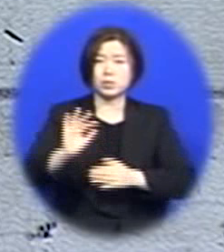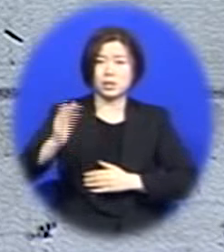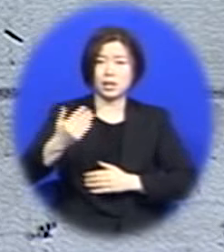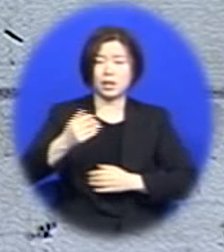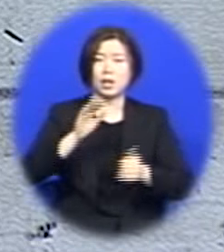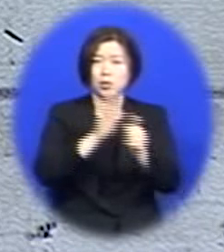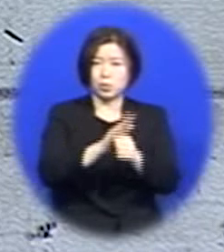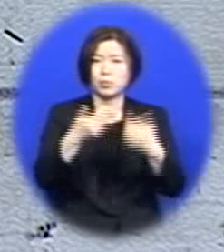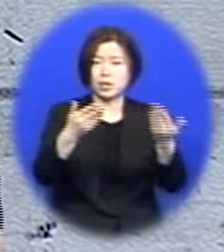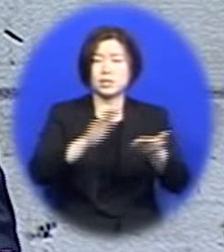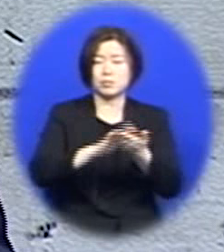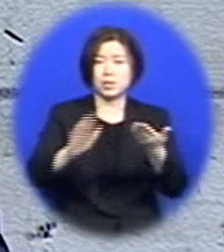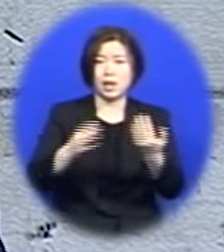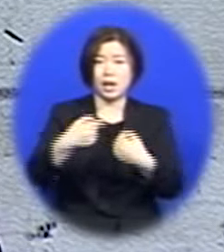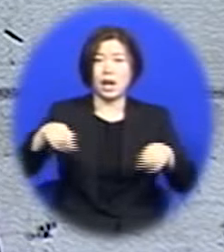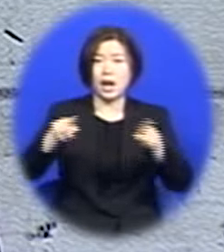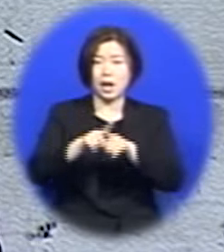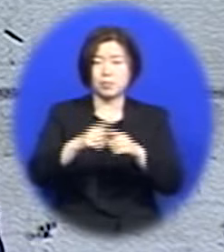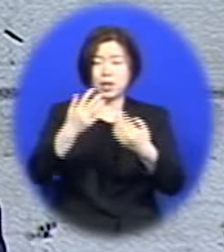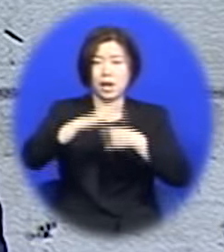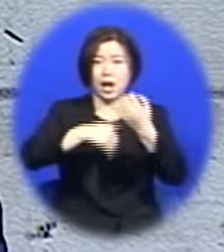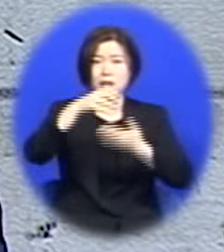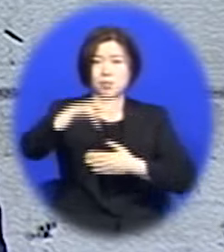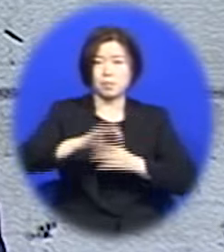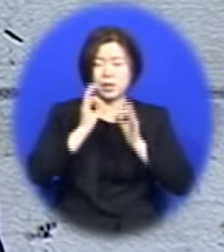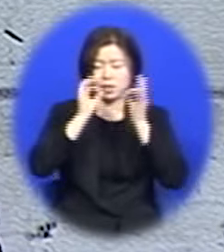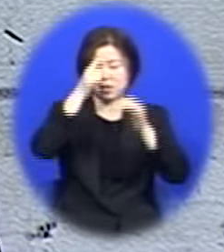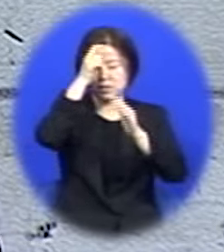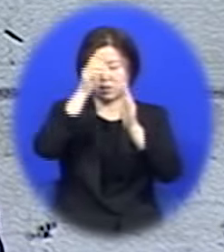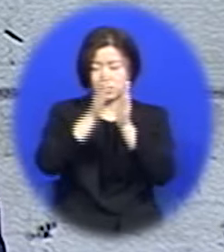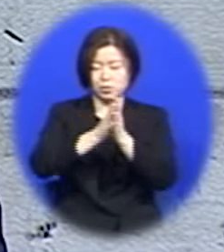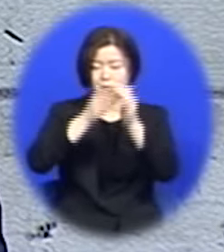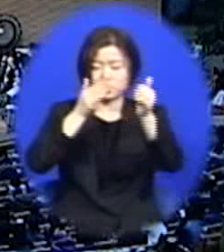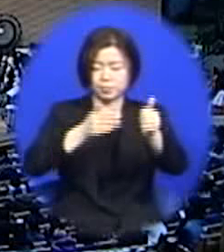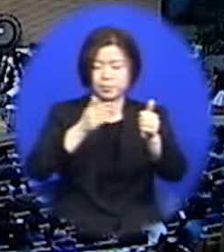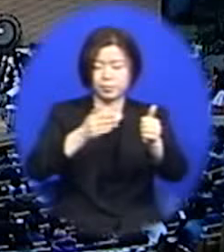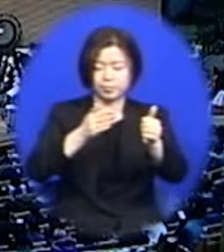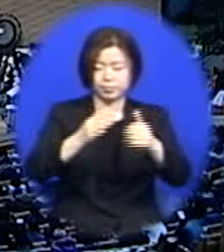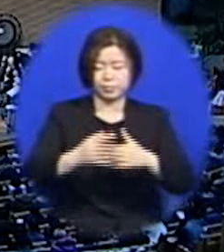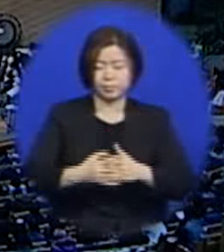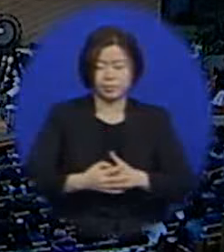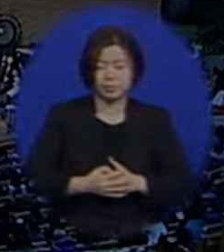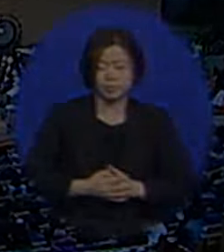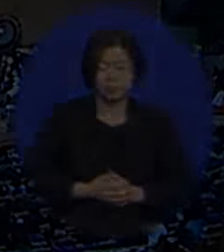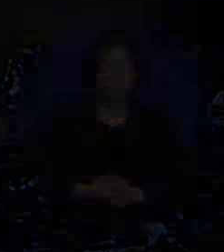하겠습니다. 우리 같이 하나님 앞에 간절히 기도하겠습니다. 은혜와 사랑이 많으신 하나님.